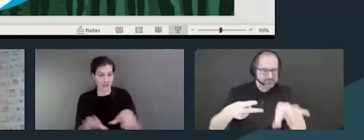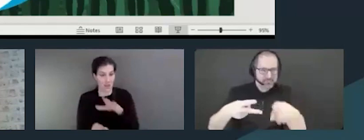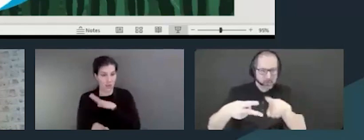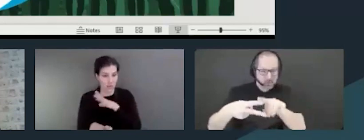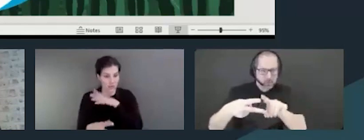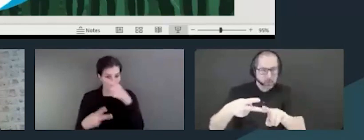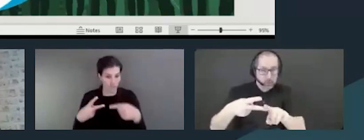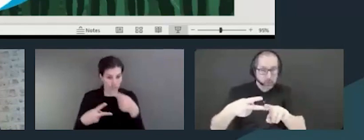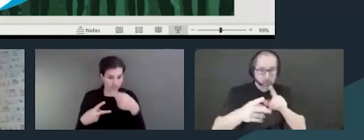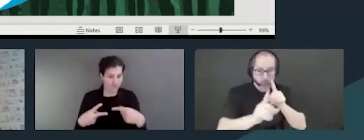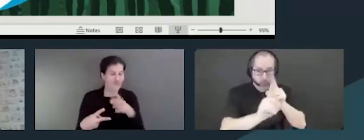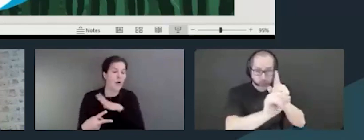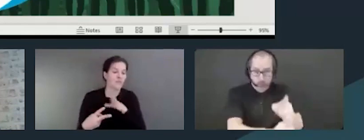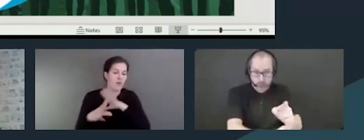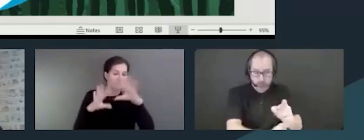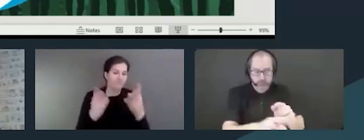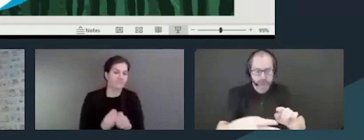arrivants.